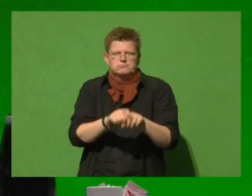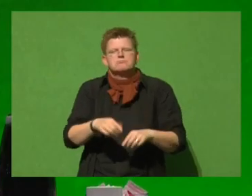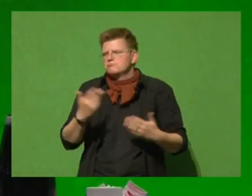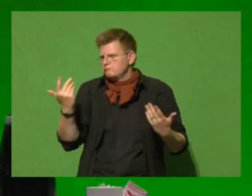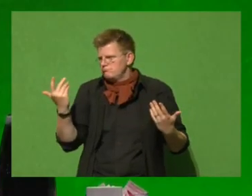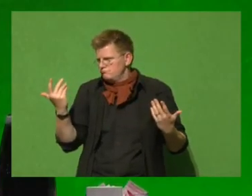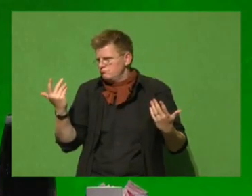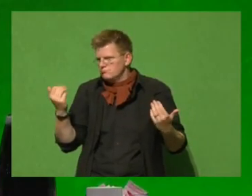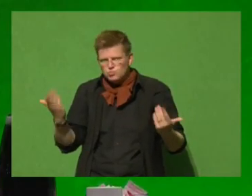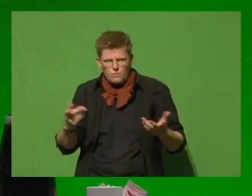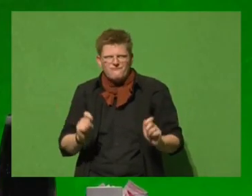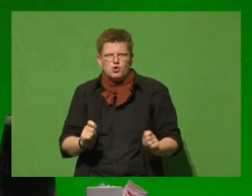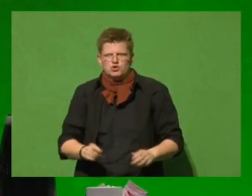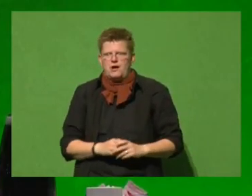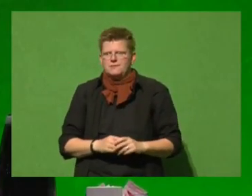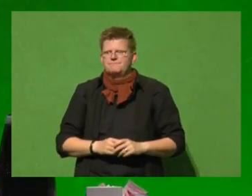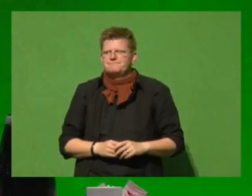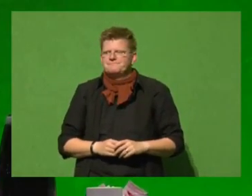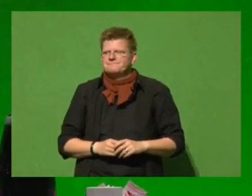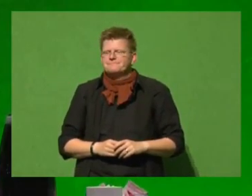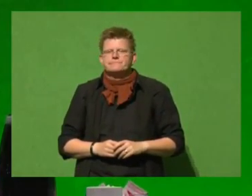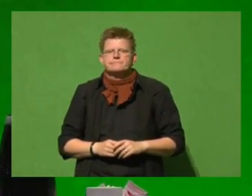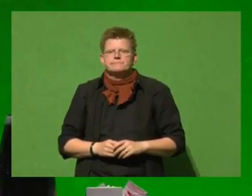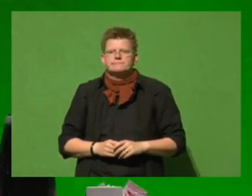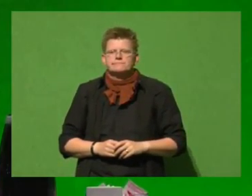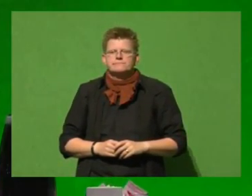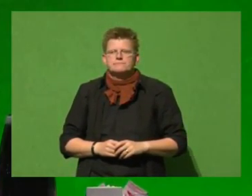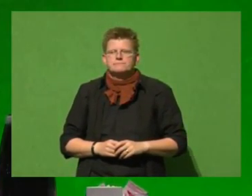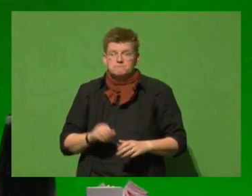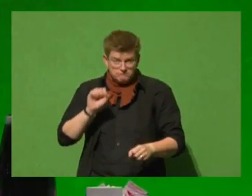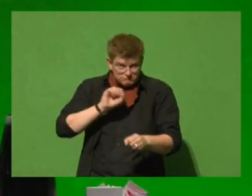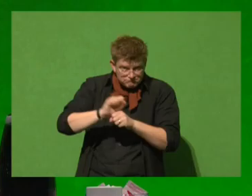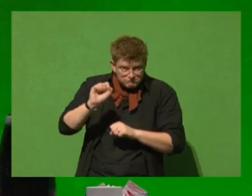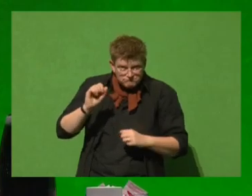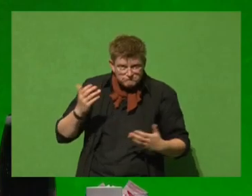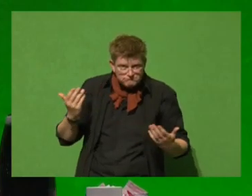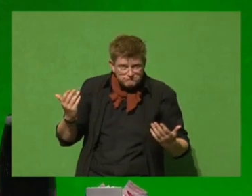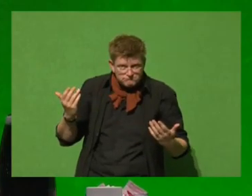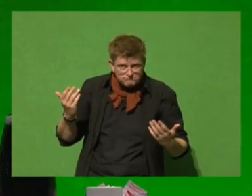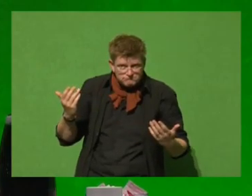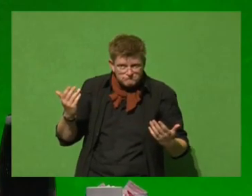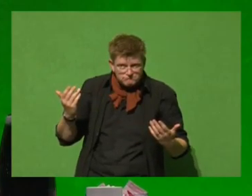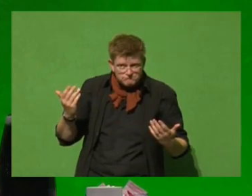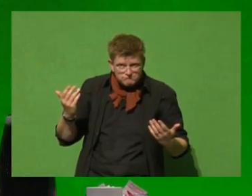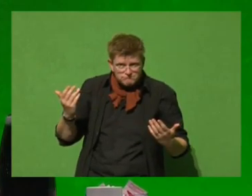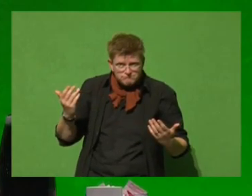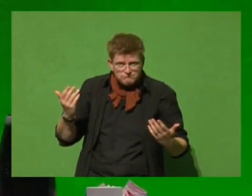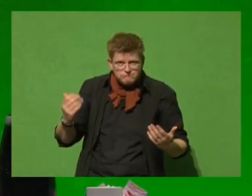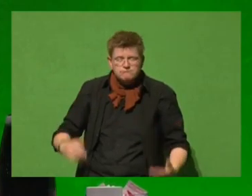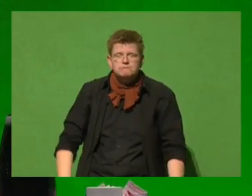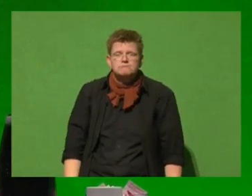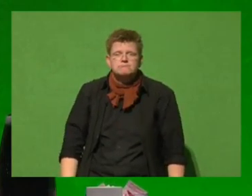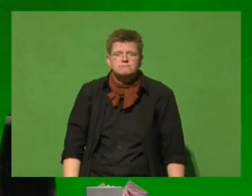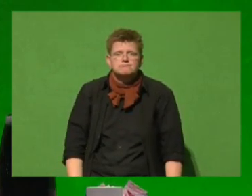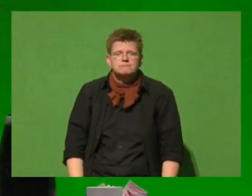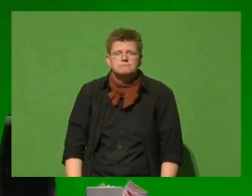soll. Wenn es jetzt dagegen Einspruch gibt, dann würde ich jetzt darum bitten, das jetzt zu tun.